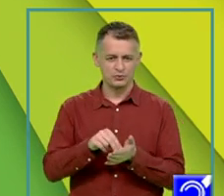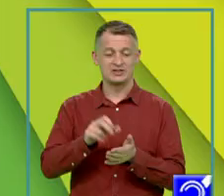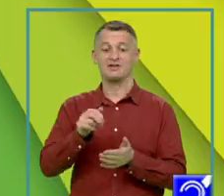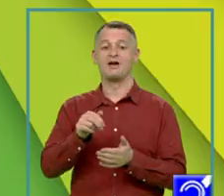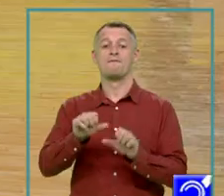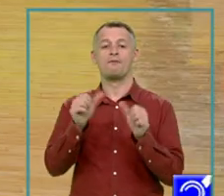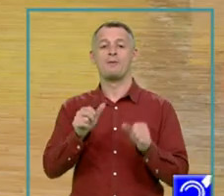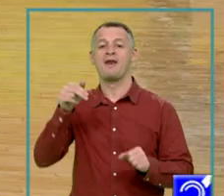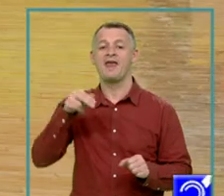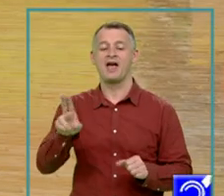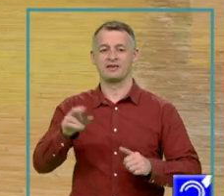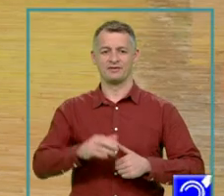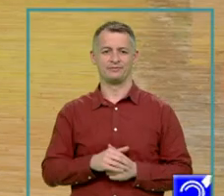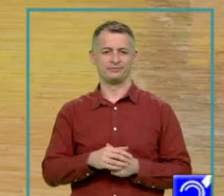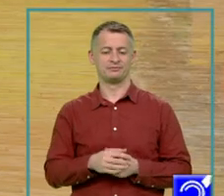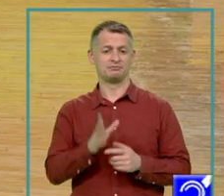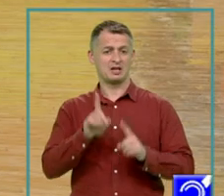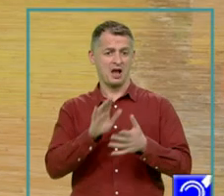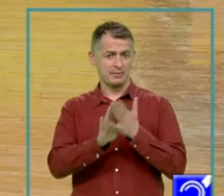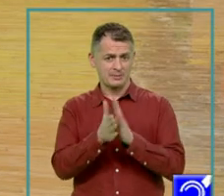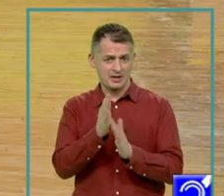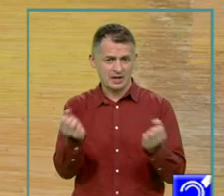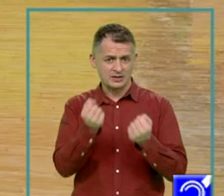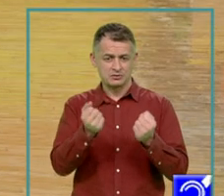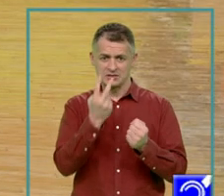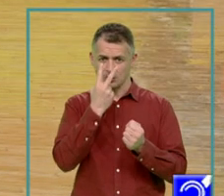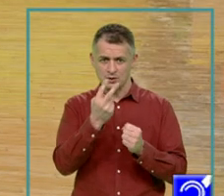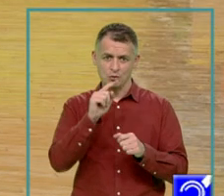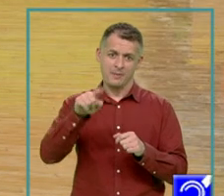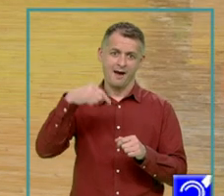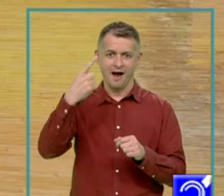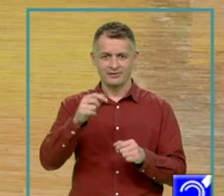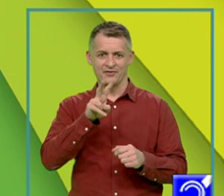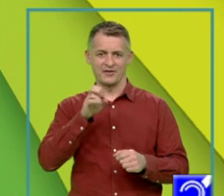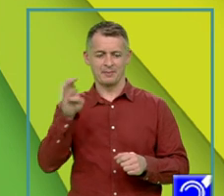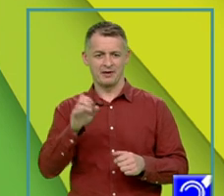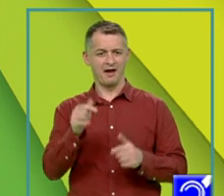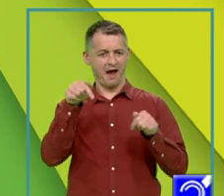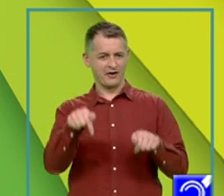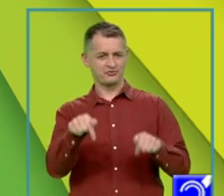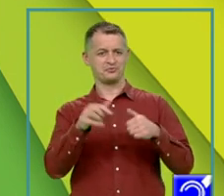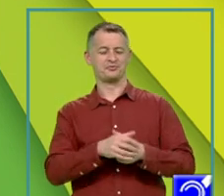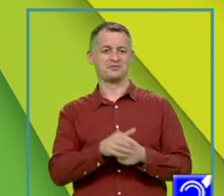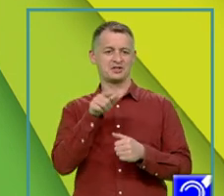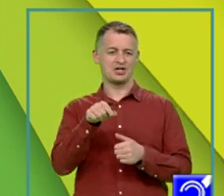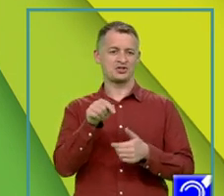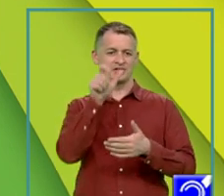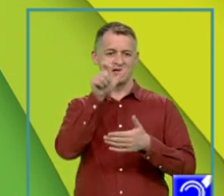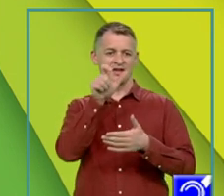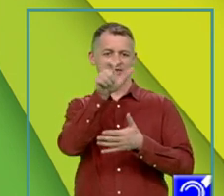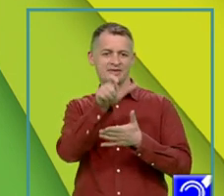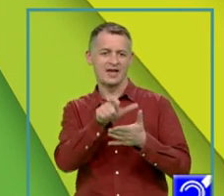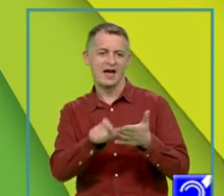negativă am terminat exercițiul iasă ne mai uităm noi ne pic și după alte verbe aici și în acest text